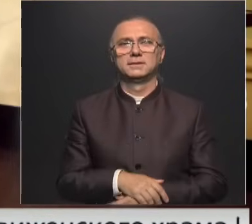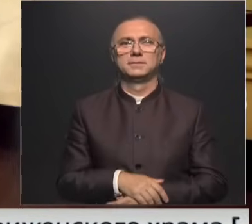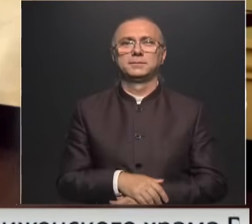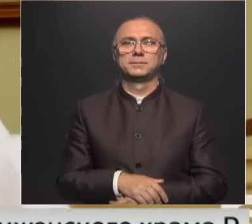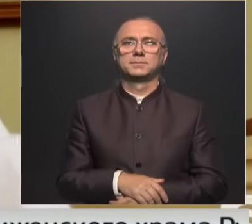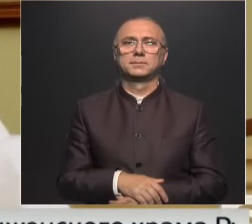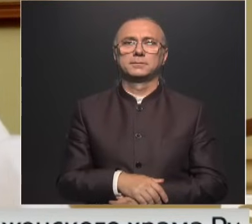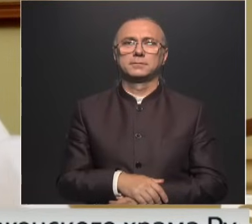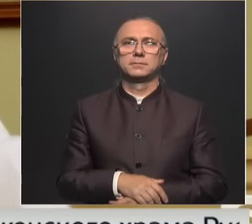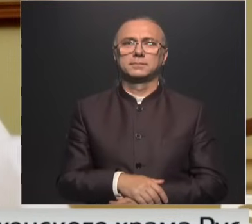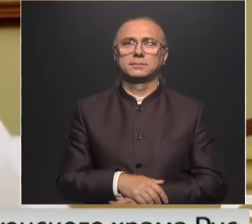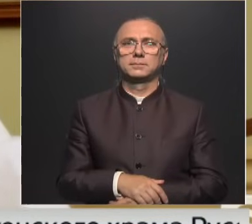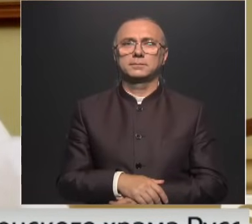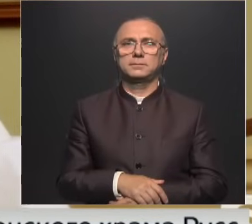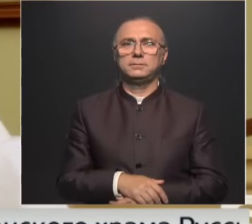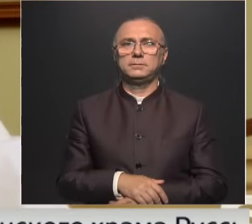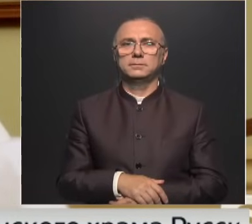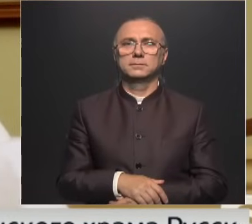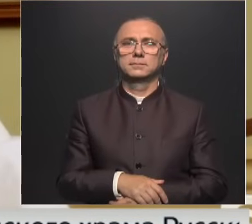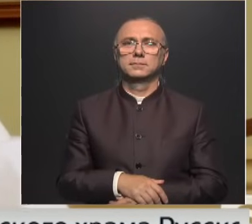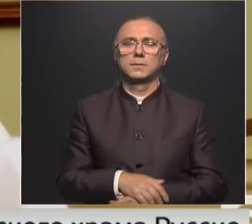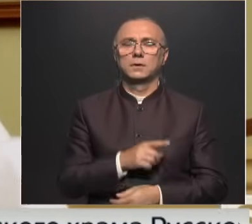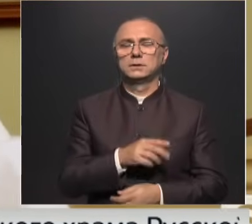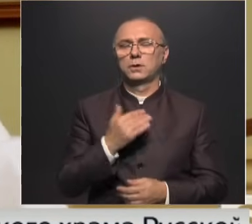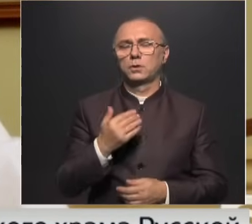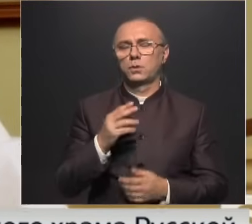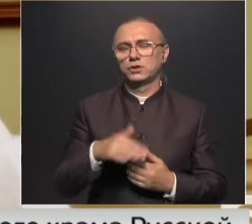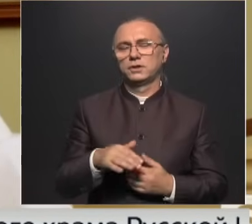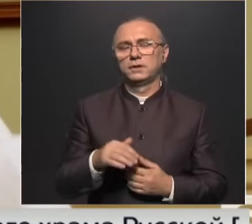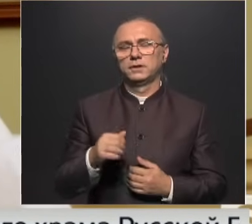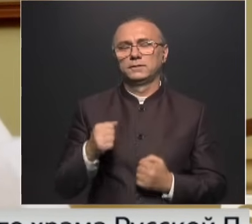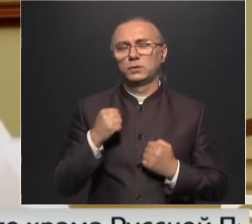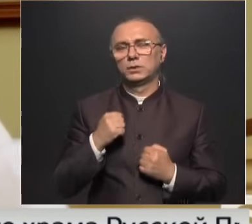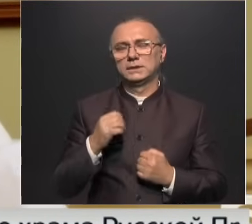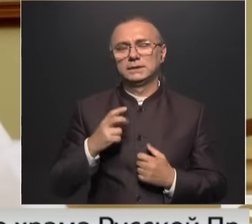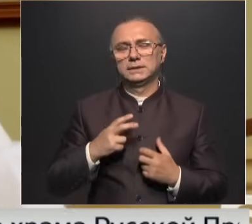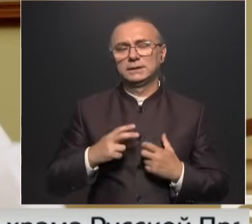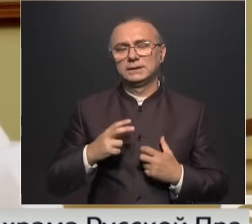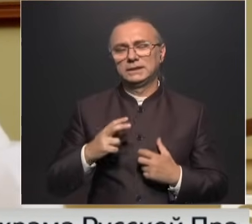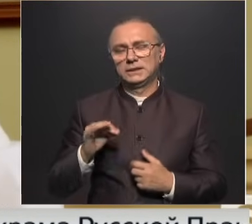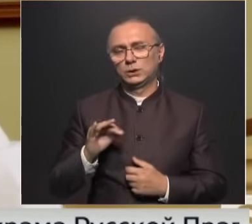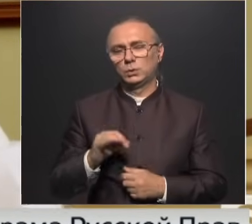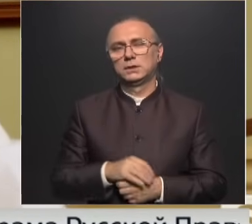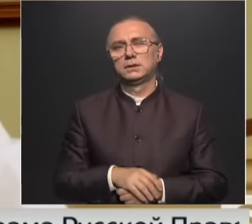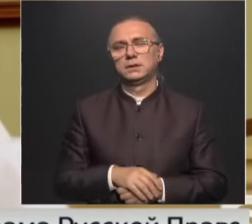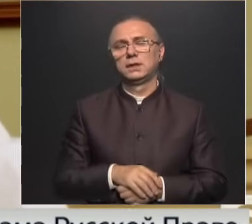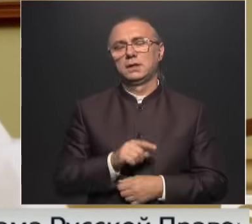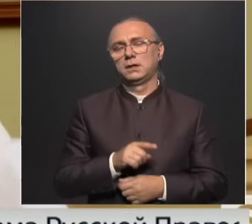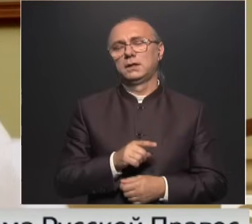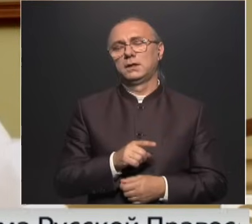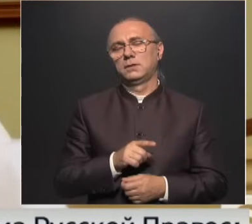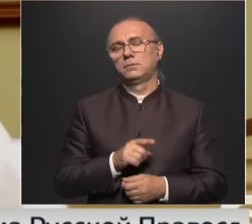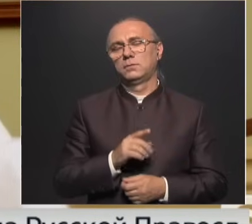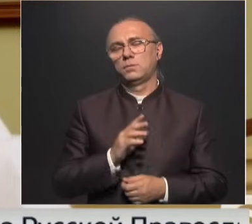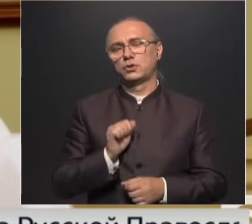мобилизованным, закончил физкультурный институт и является инструктором по ЛФК. То есть